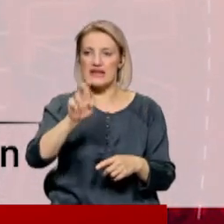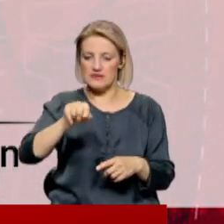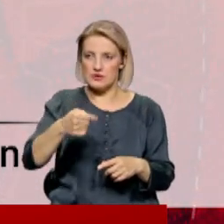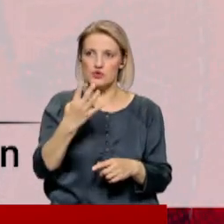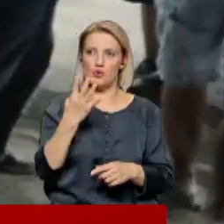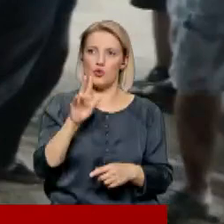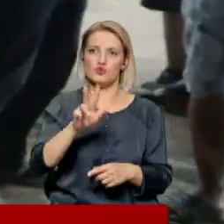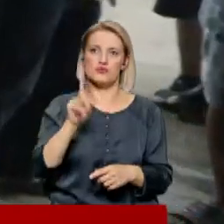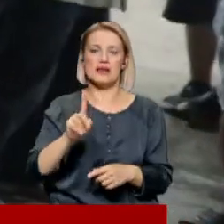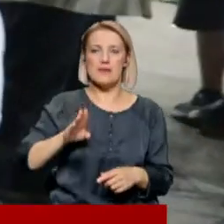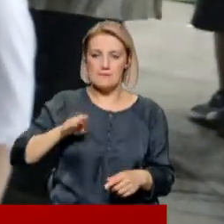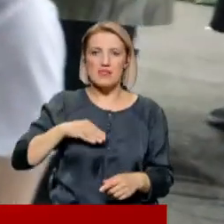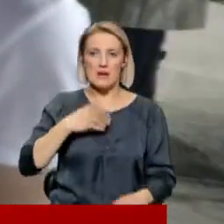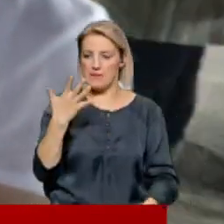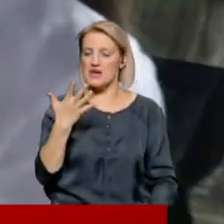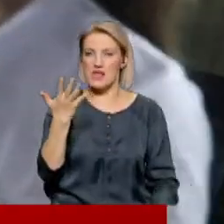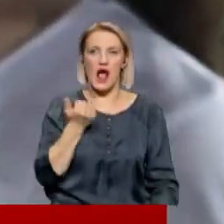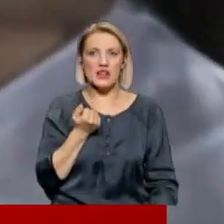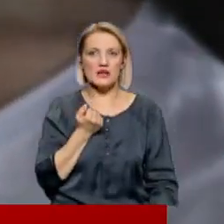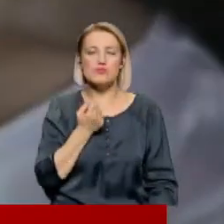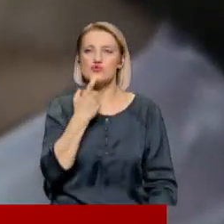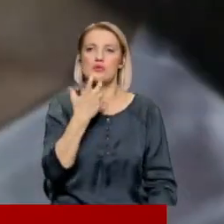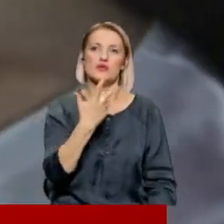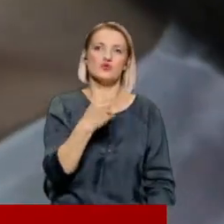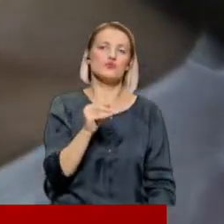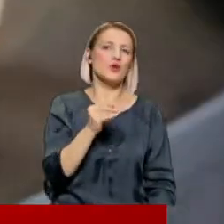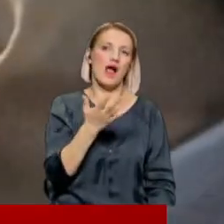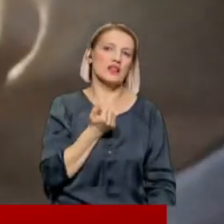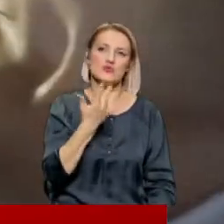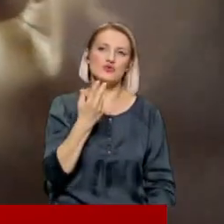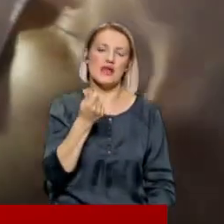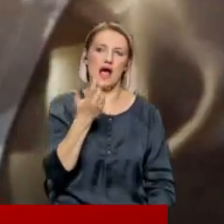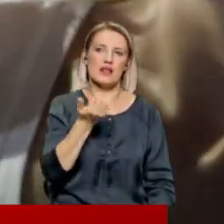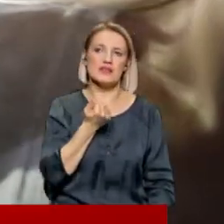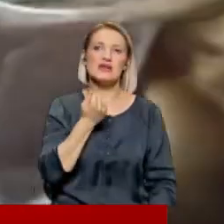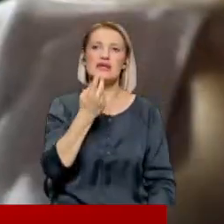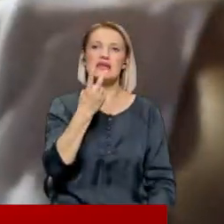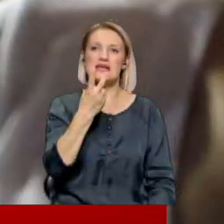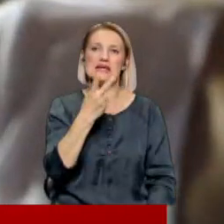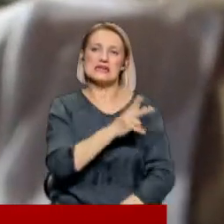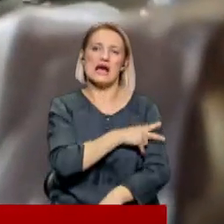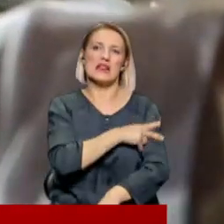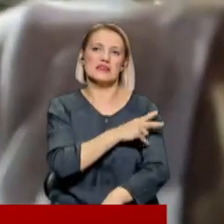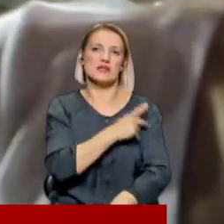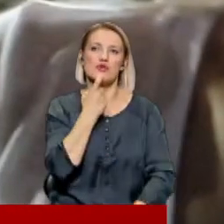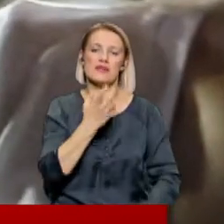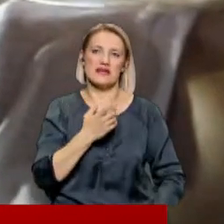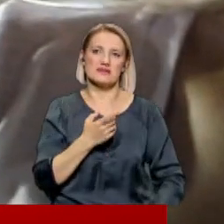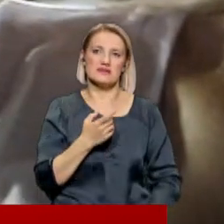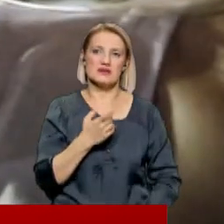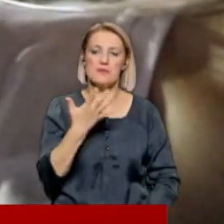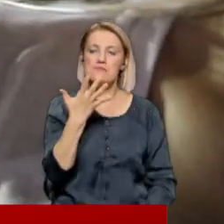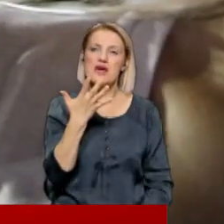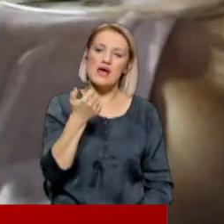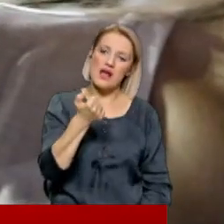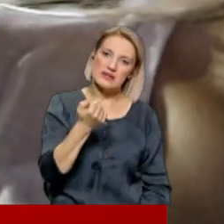%138,31'e ulaştı. Patlıcanı 5 liraya aldım, domatesi 3 liraya aldık. Kaç liraya satacaksın? İkinci kalite domates. İkinci kalite domates ama.